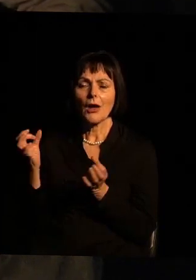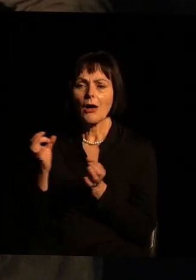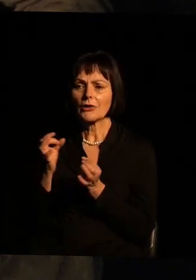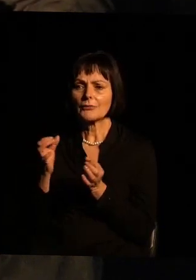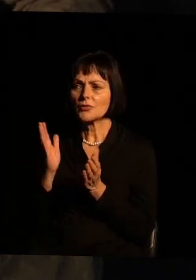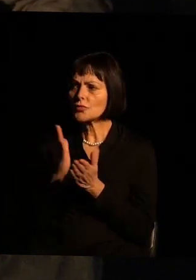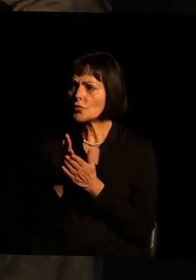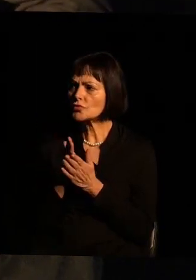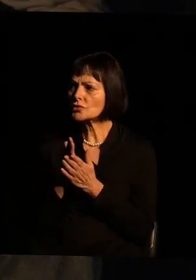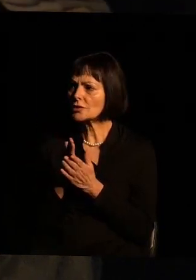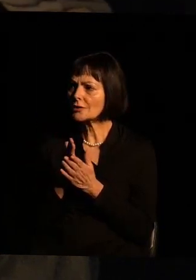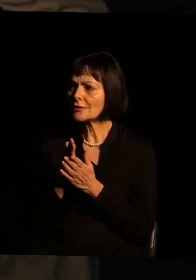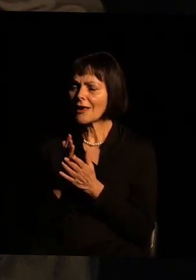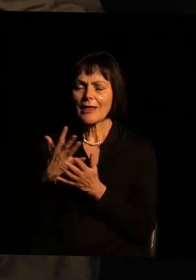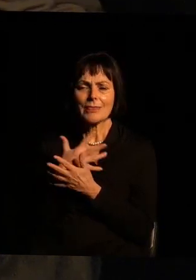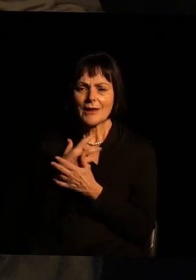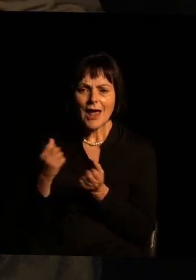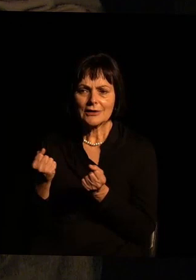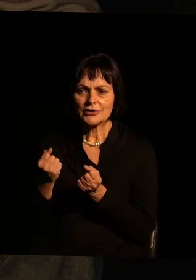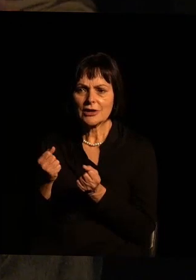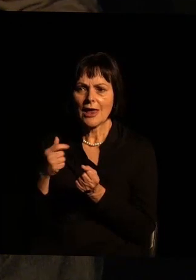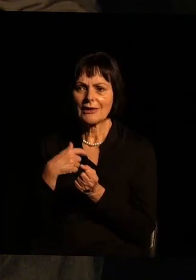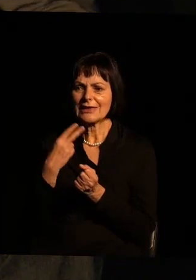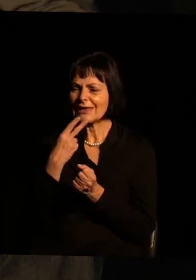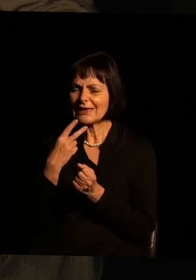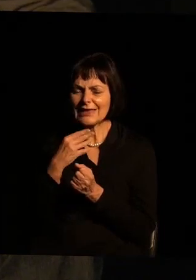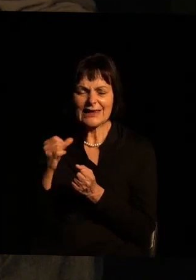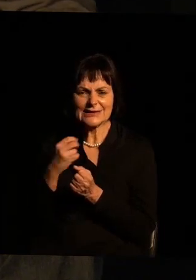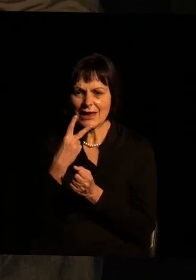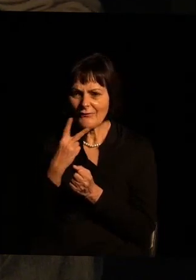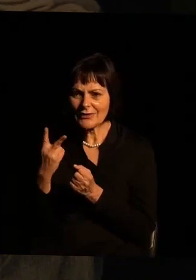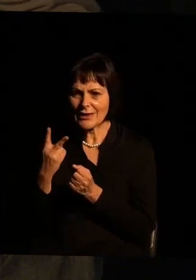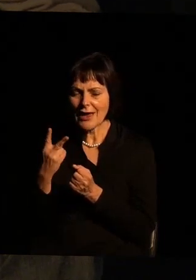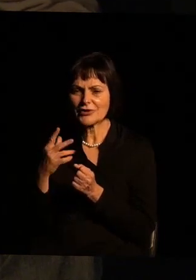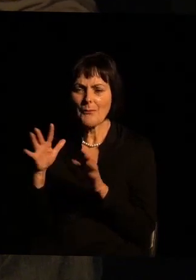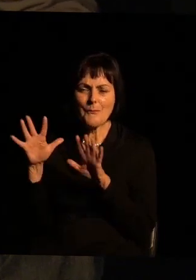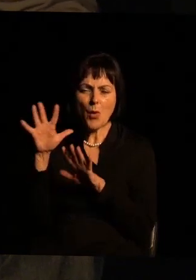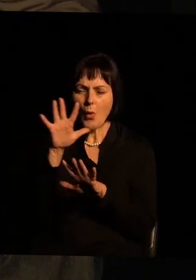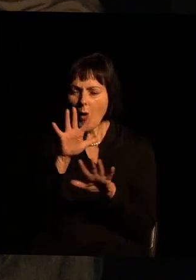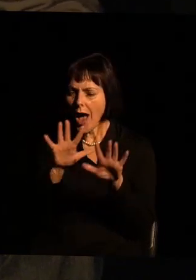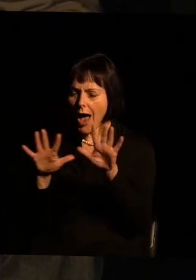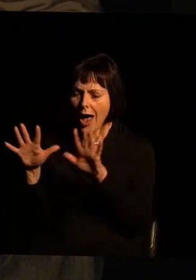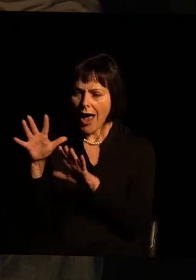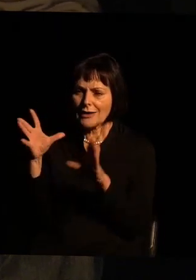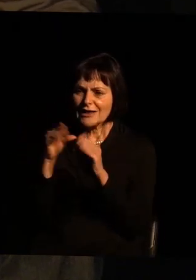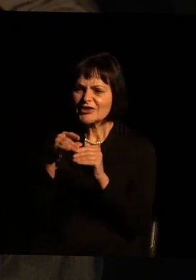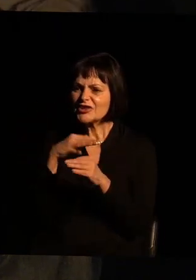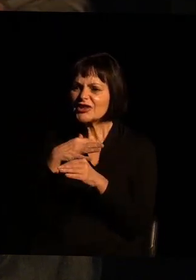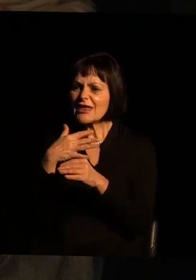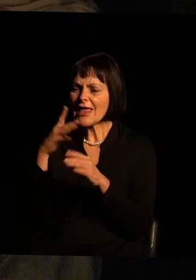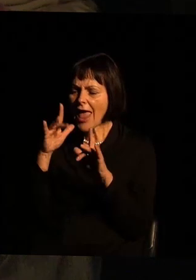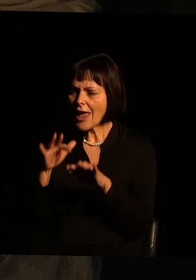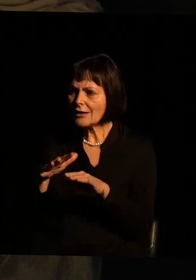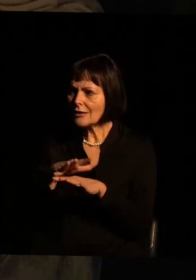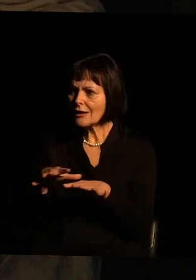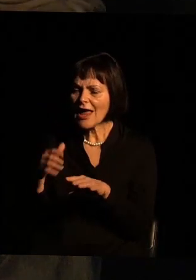właściwie już tragicznie, bo tak, nic nie widziałem, zlewała mi się tam mgła, zlewała mi się ze śniegiem.